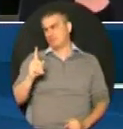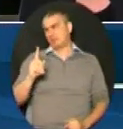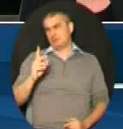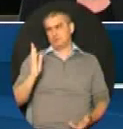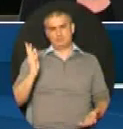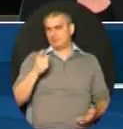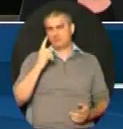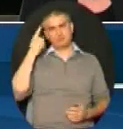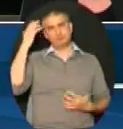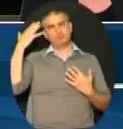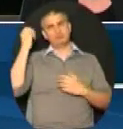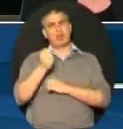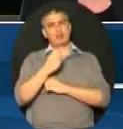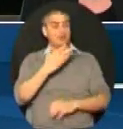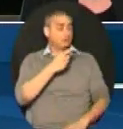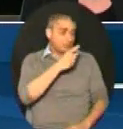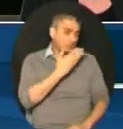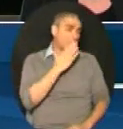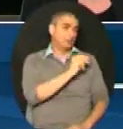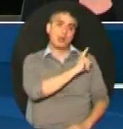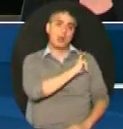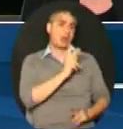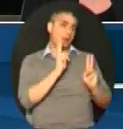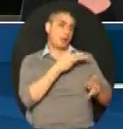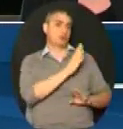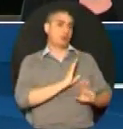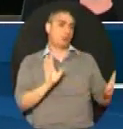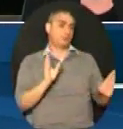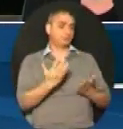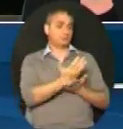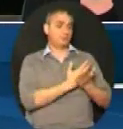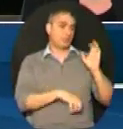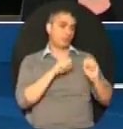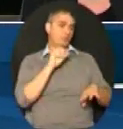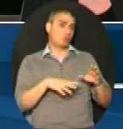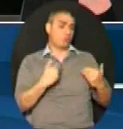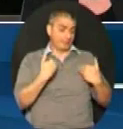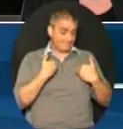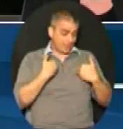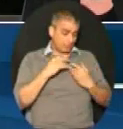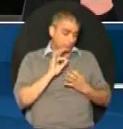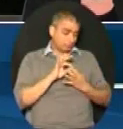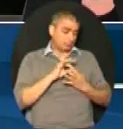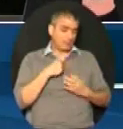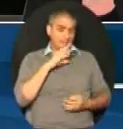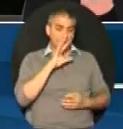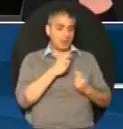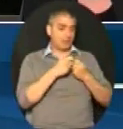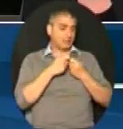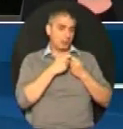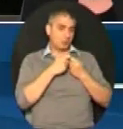את זה. פשוט צריך לסתום לו את הפה, על ידי זה שלא יאפשרו לו לאסוף תרומות. ואנחנו בסך הכל מדברים על